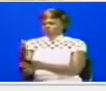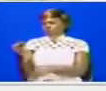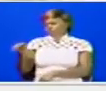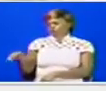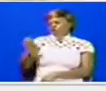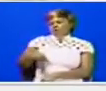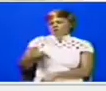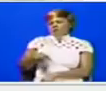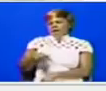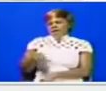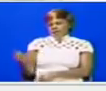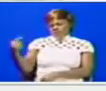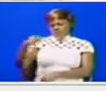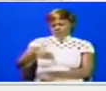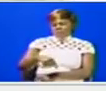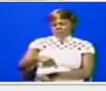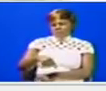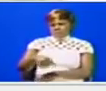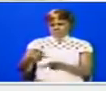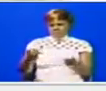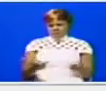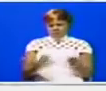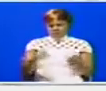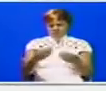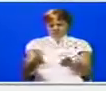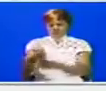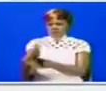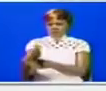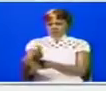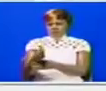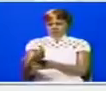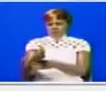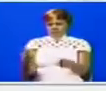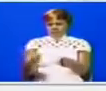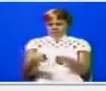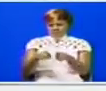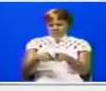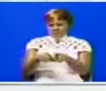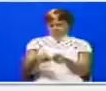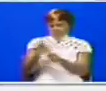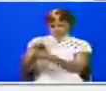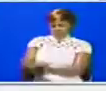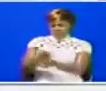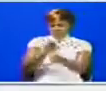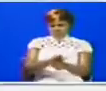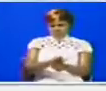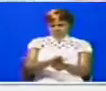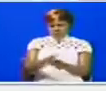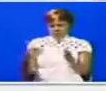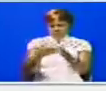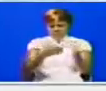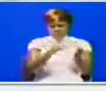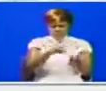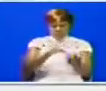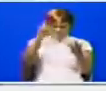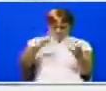huyu mama anaenda na trafi yake, ananiwekea hapa mena. Lakini bado hali ya utekelezo kwa mapendeleo, vipo vigezo maalum ambavyo